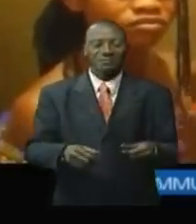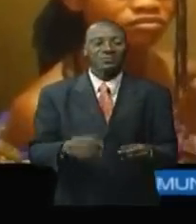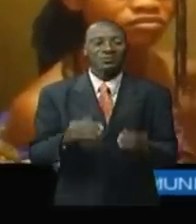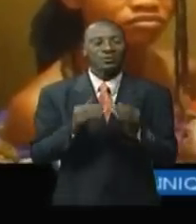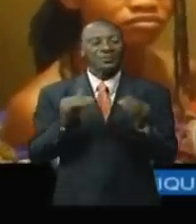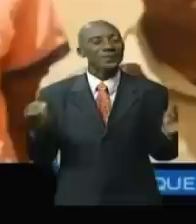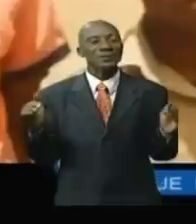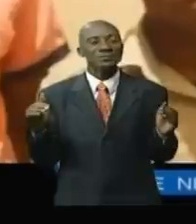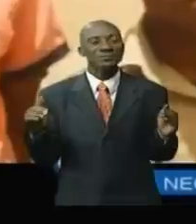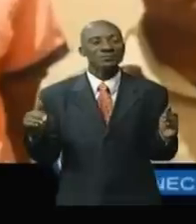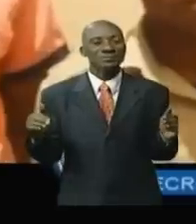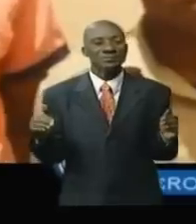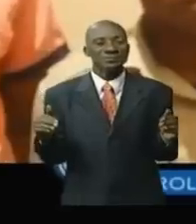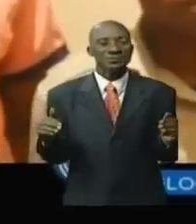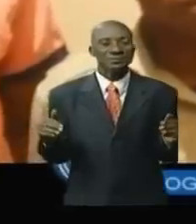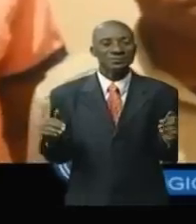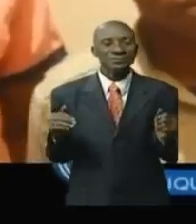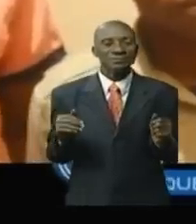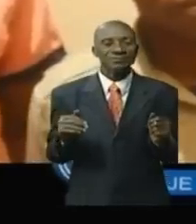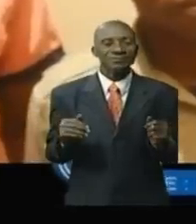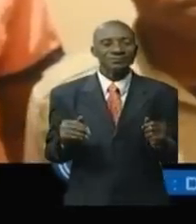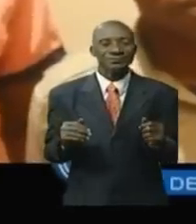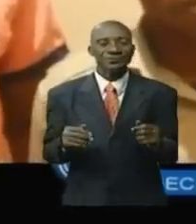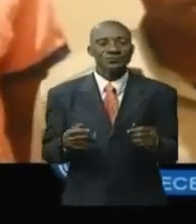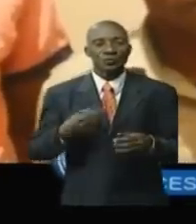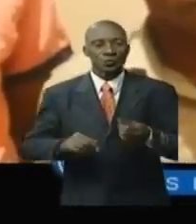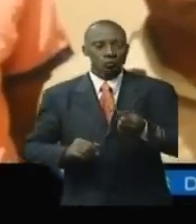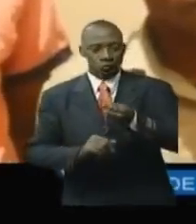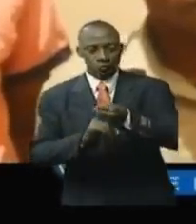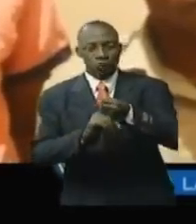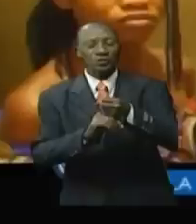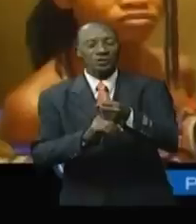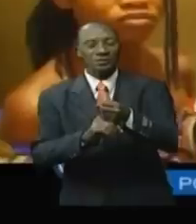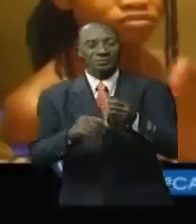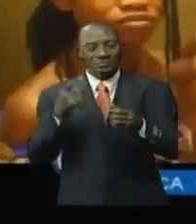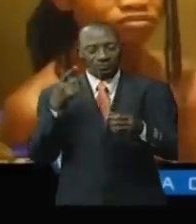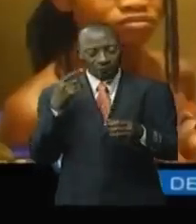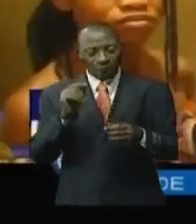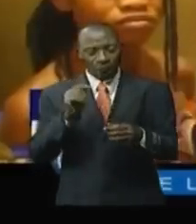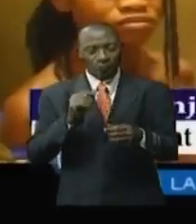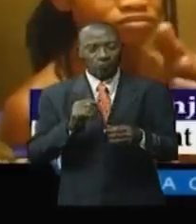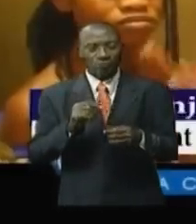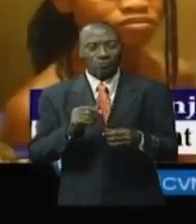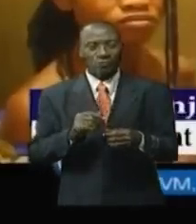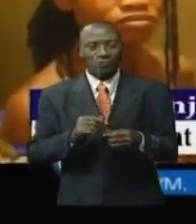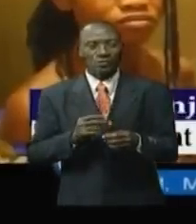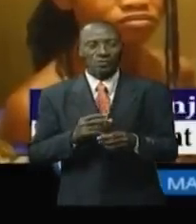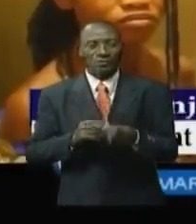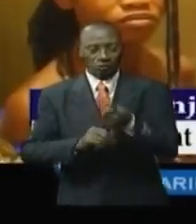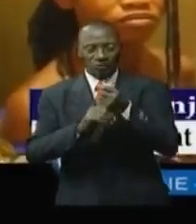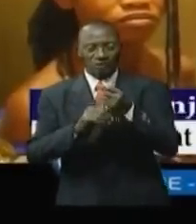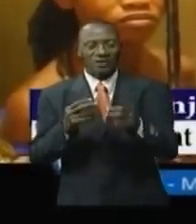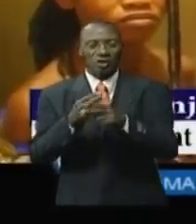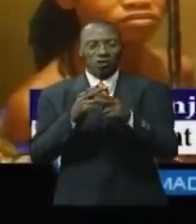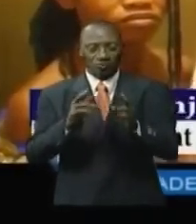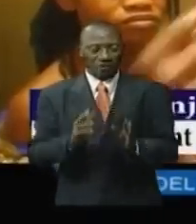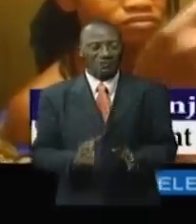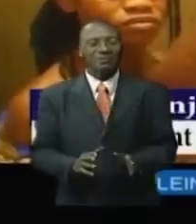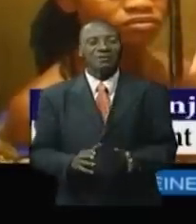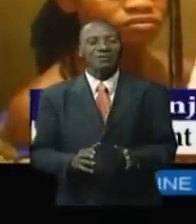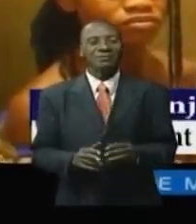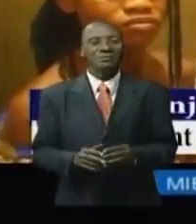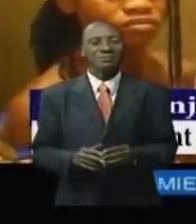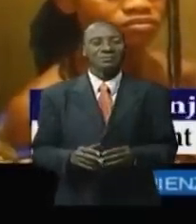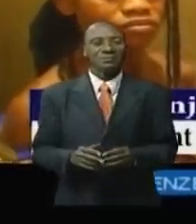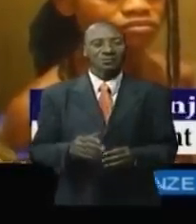Et nous sommes engagés d'accompagner avec dernière énergie les coordonnateurs dans le processus d'amener